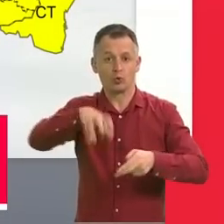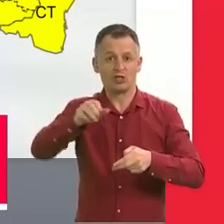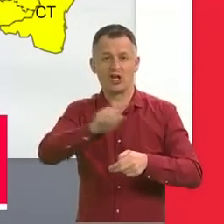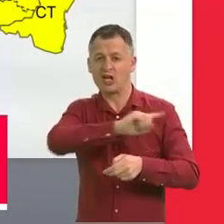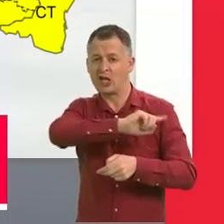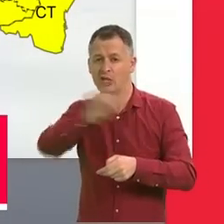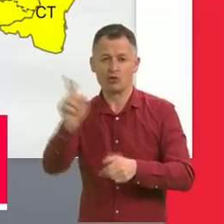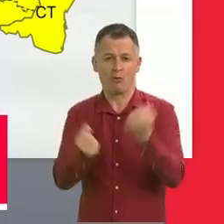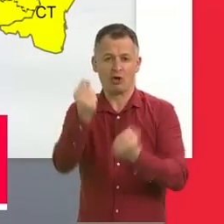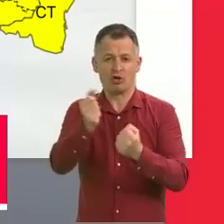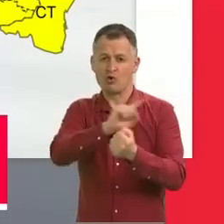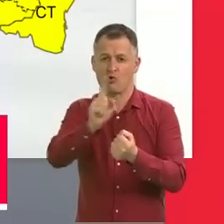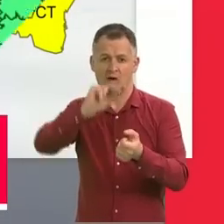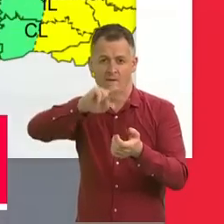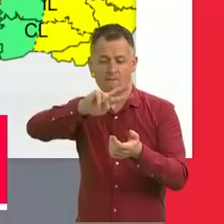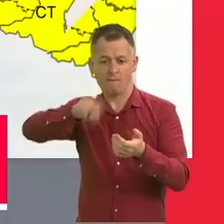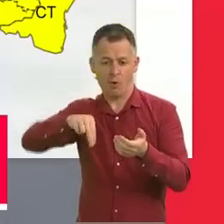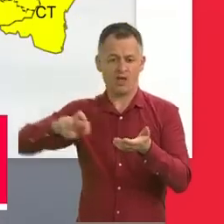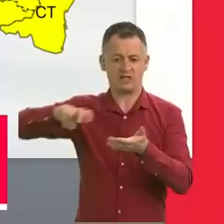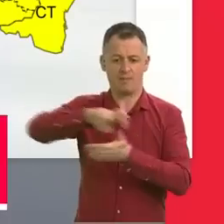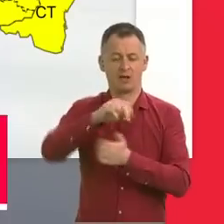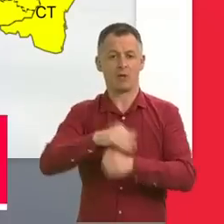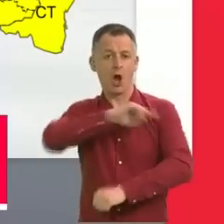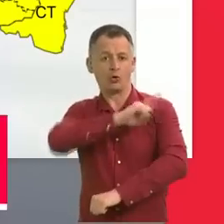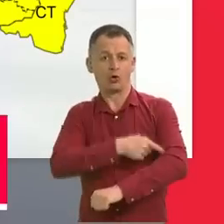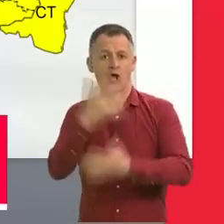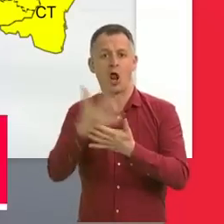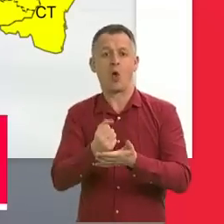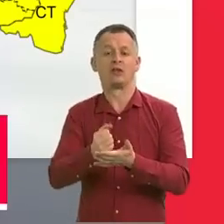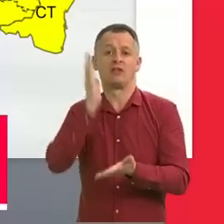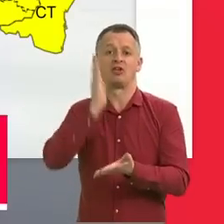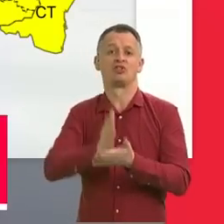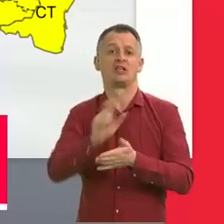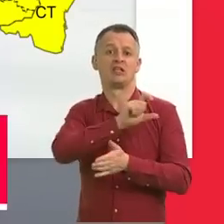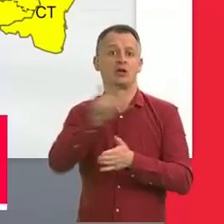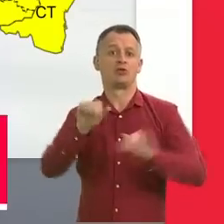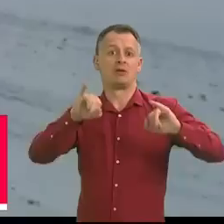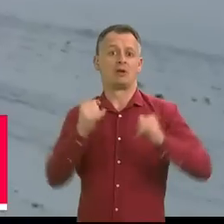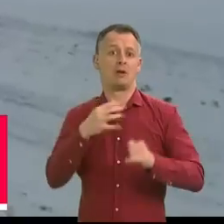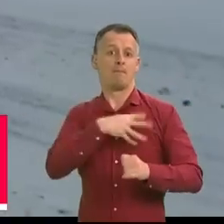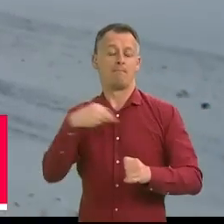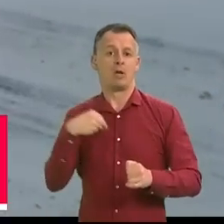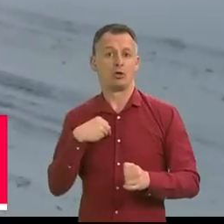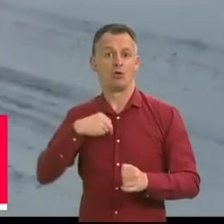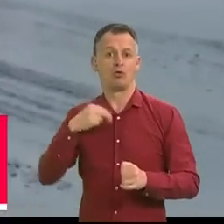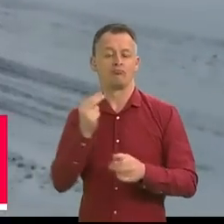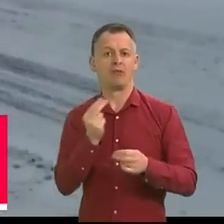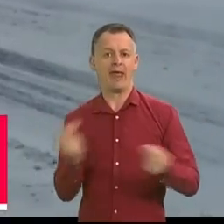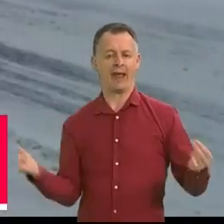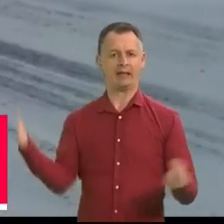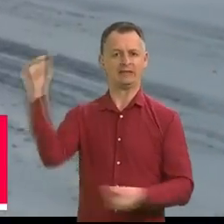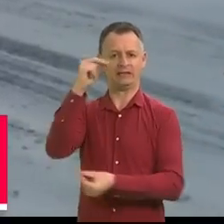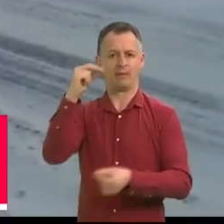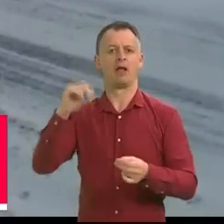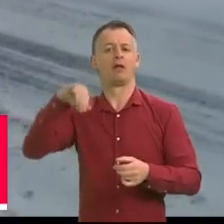mașină nu mai are voie să circule. Autoritățile au luat decizia din cauza fenomenelor meteo extreme. Specialiștii anunță că vizibilitatea